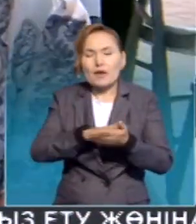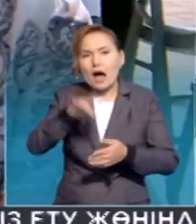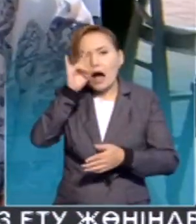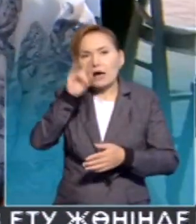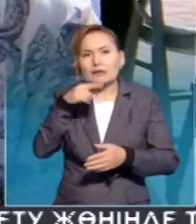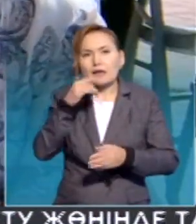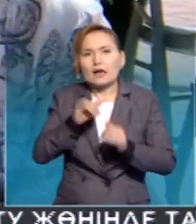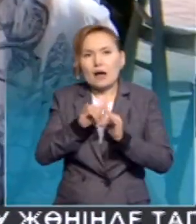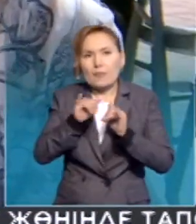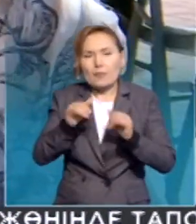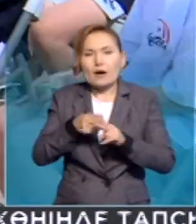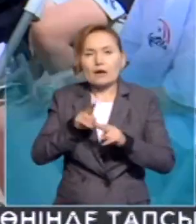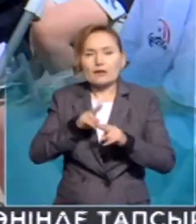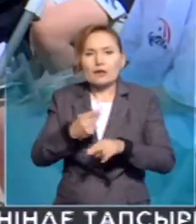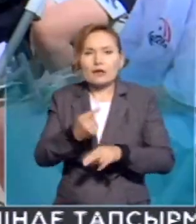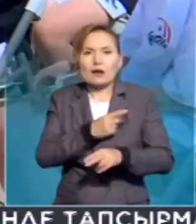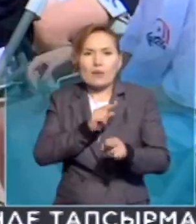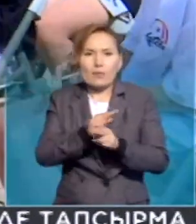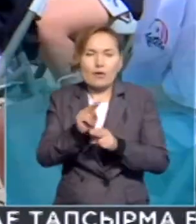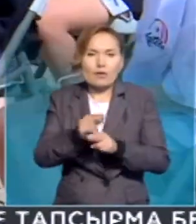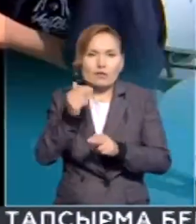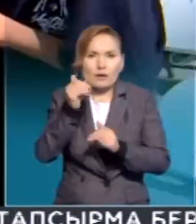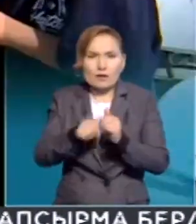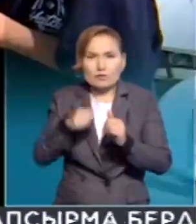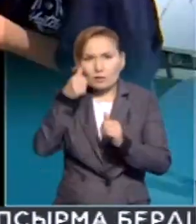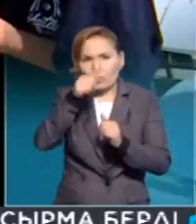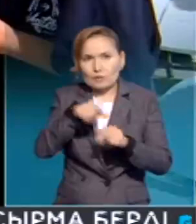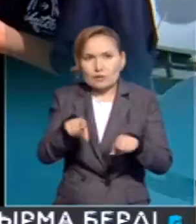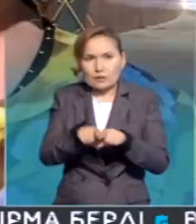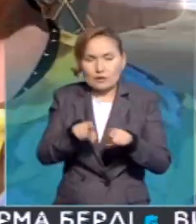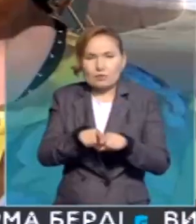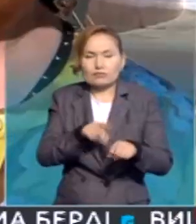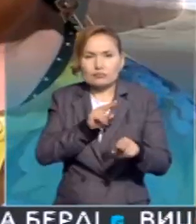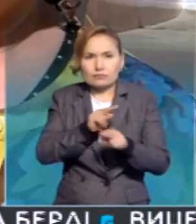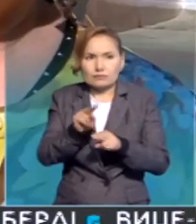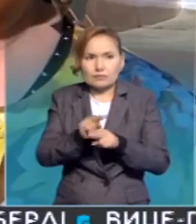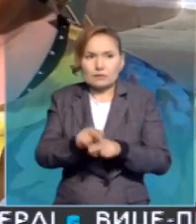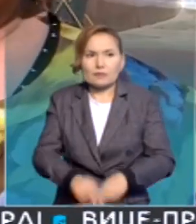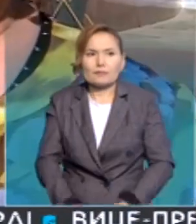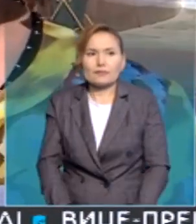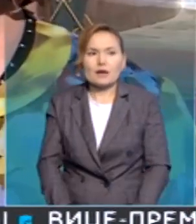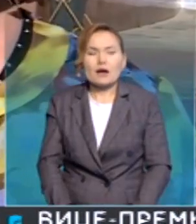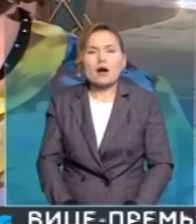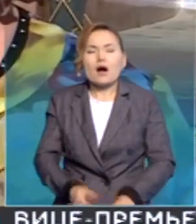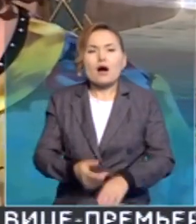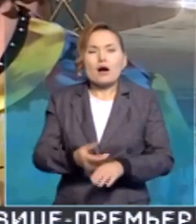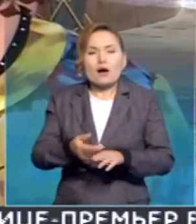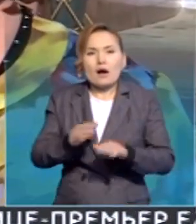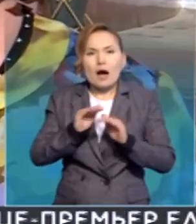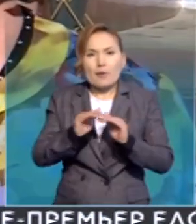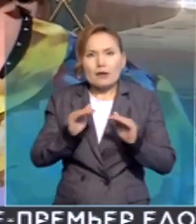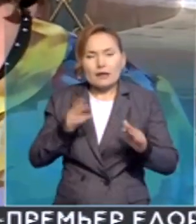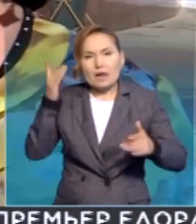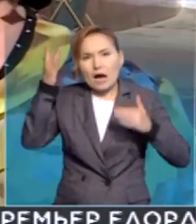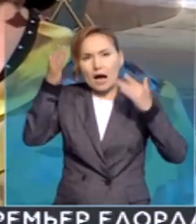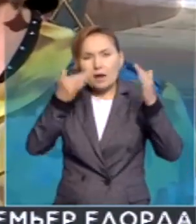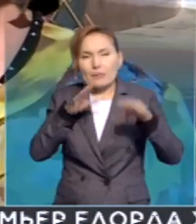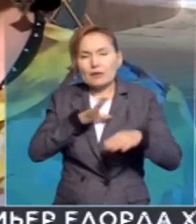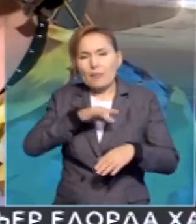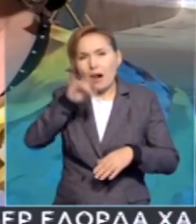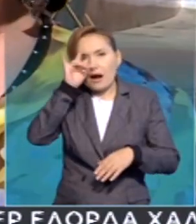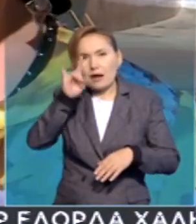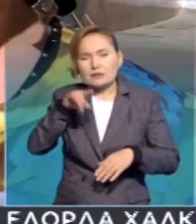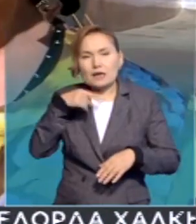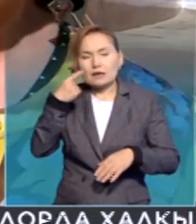тілін дамыту бойынша шеберлік сағаттары да жүйелі түрде өткізіледі. Жүректерінде жүрген бір армандары болған